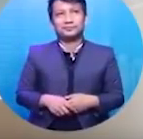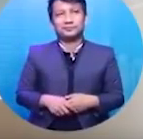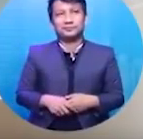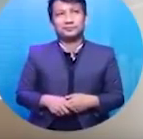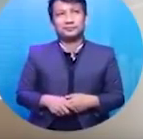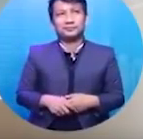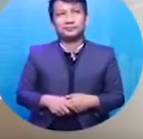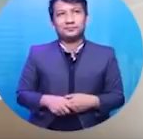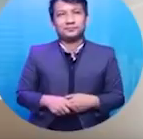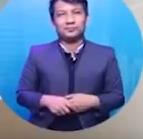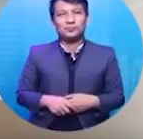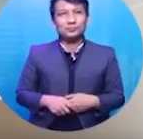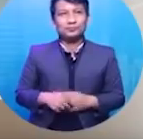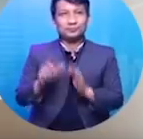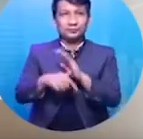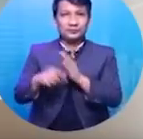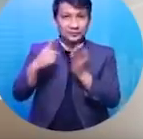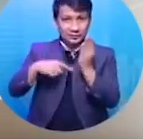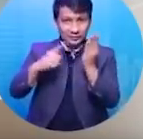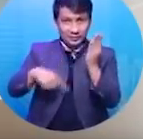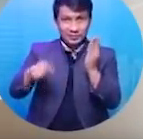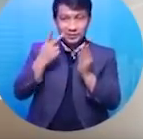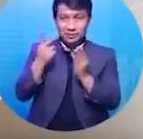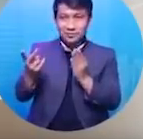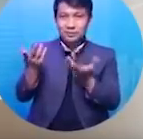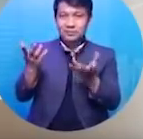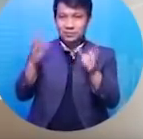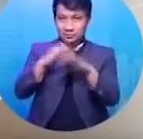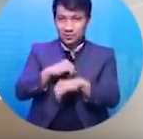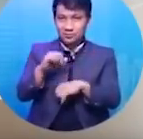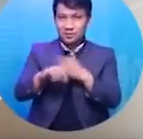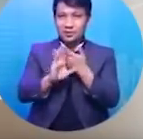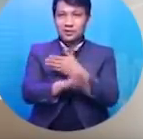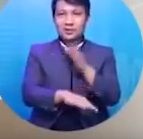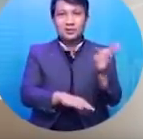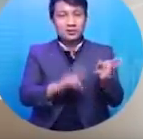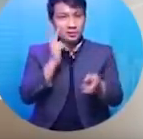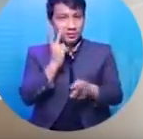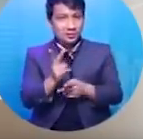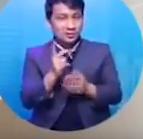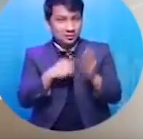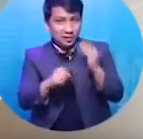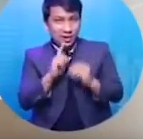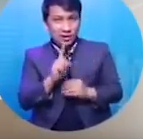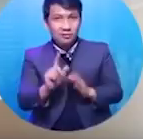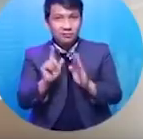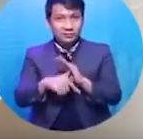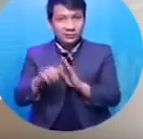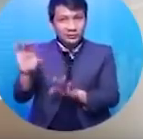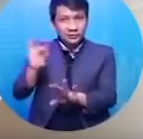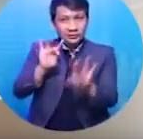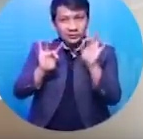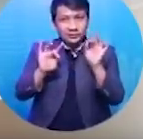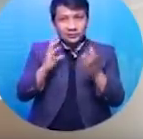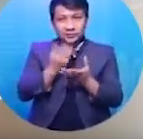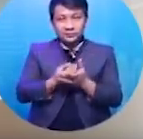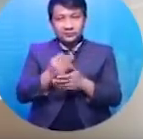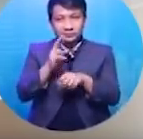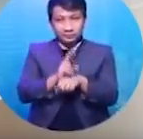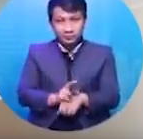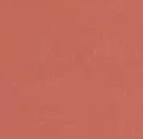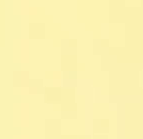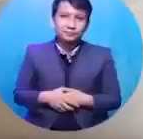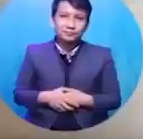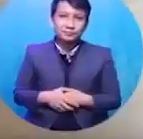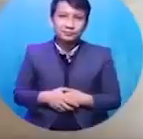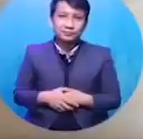lang gagawin namin, sir. Magbe-verify kami pagkatapos. Eh then, sir, yung sabi ko kanina, mamimili kayo, rehab or pakakasuhan